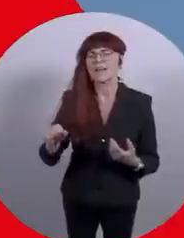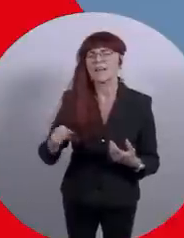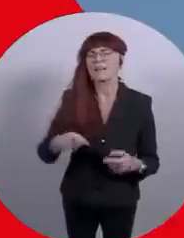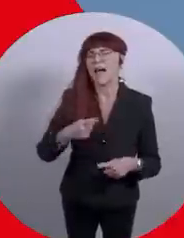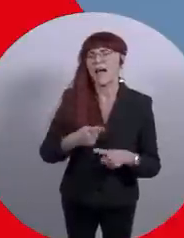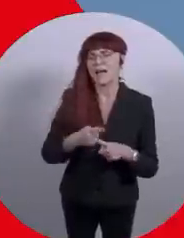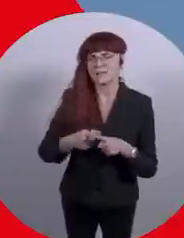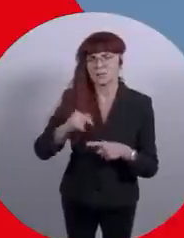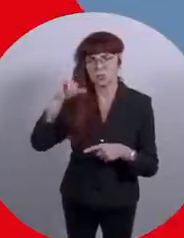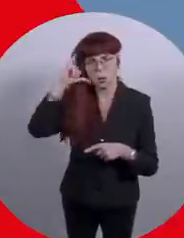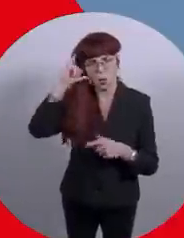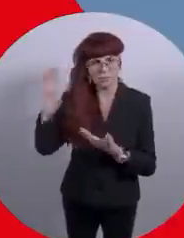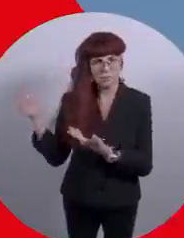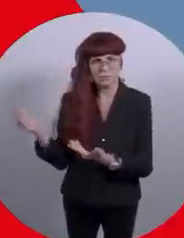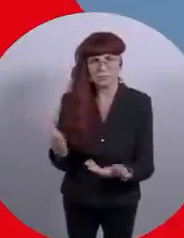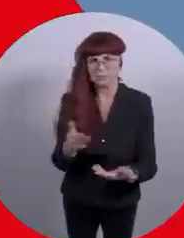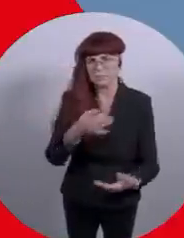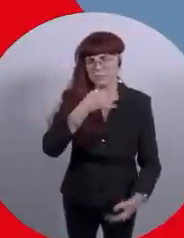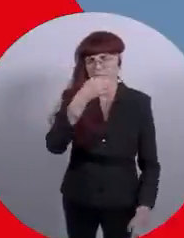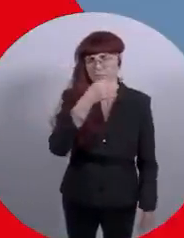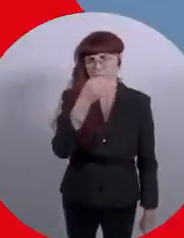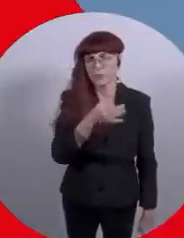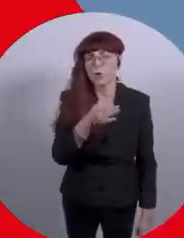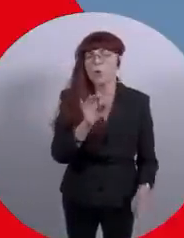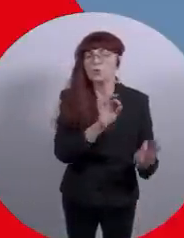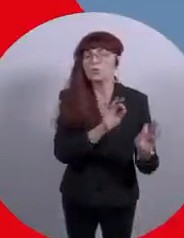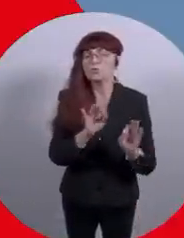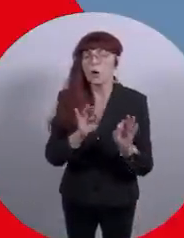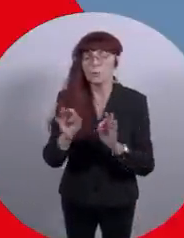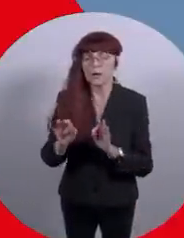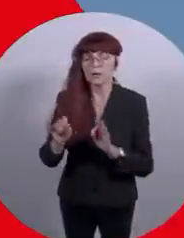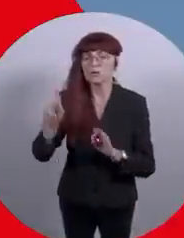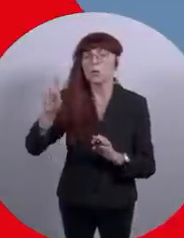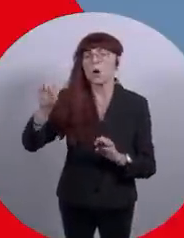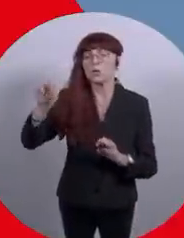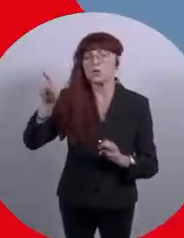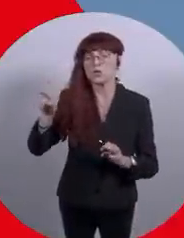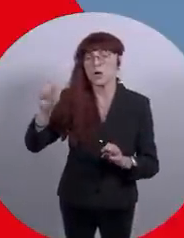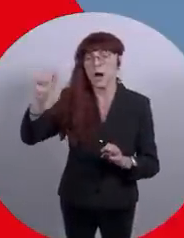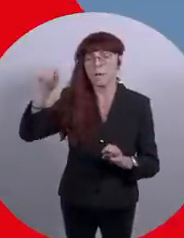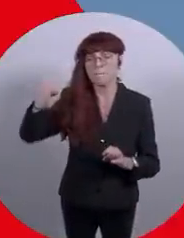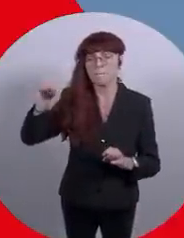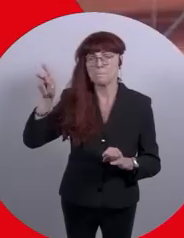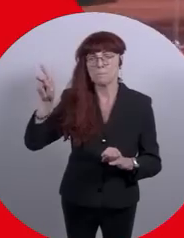auf die Bühne bitten für eure Wortmeldung und im Vorbereitung Doris Campus